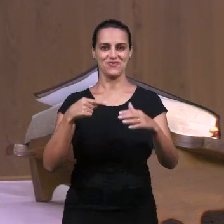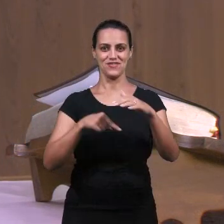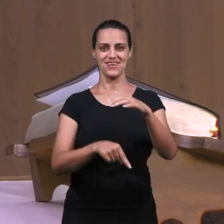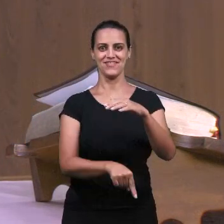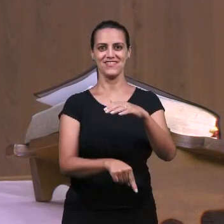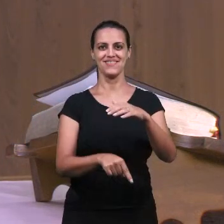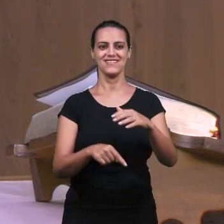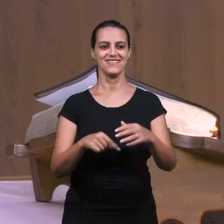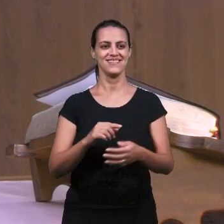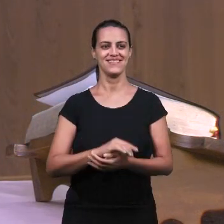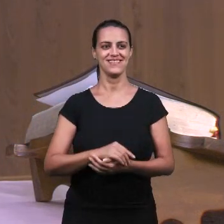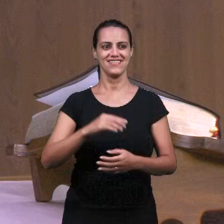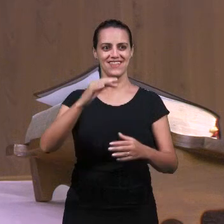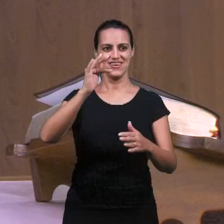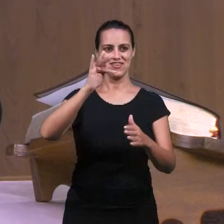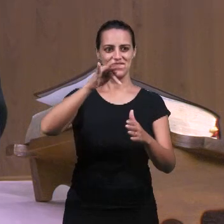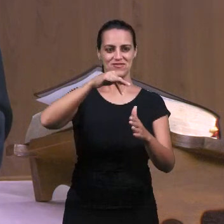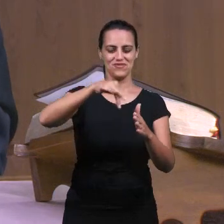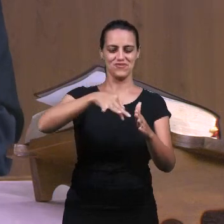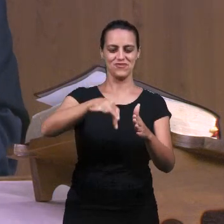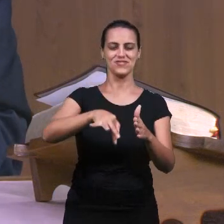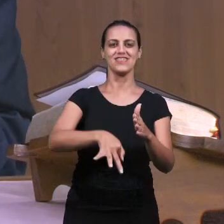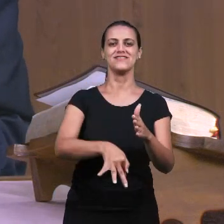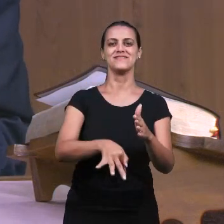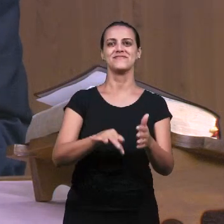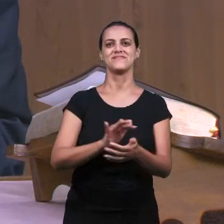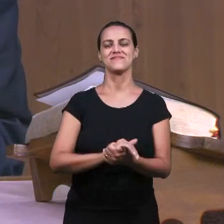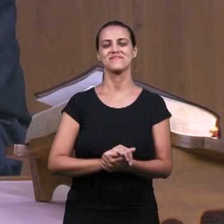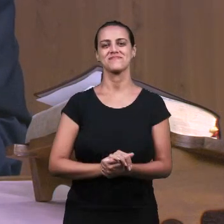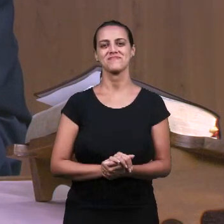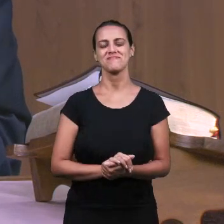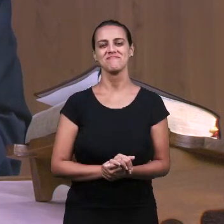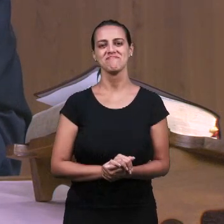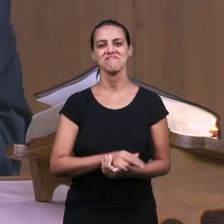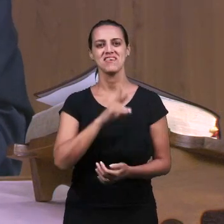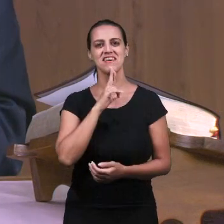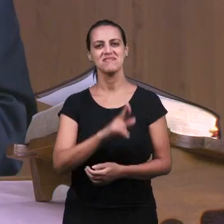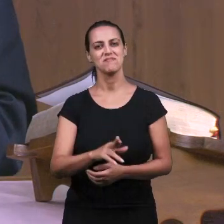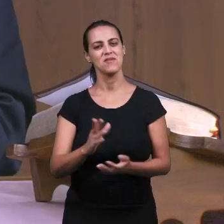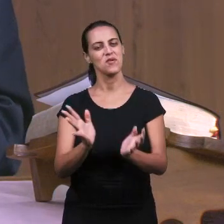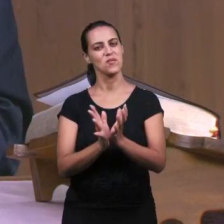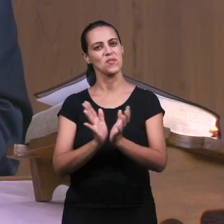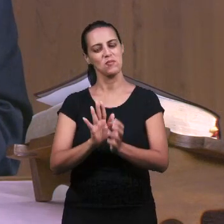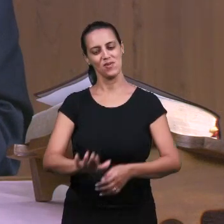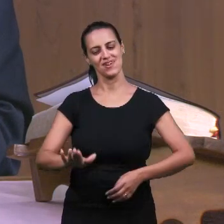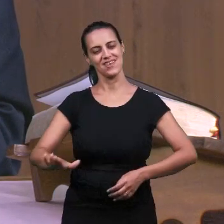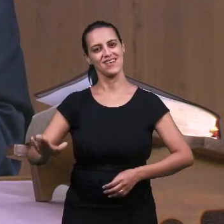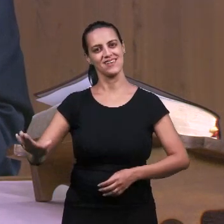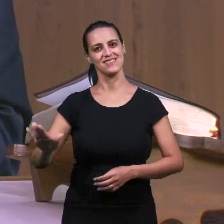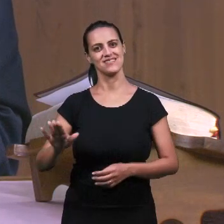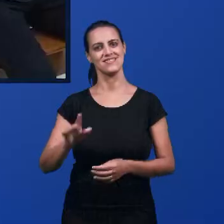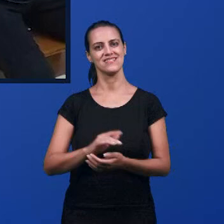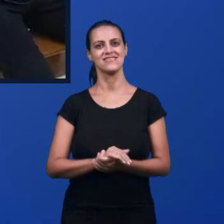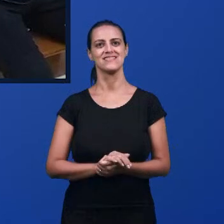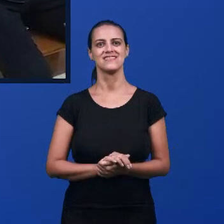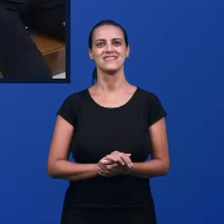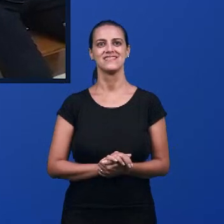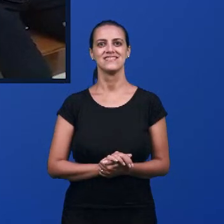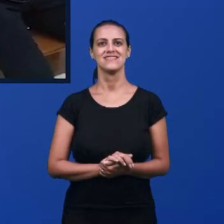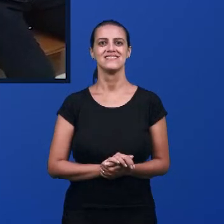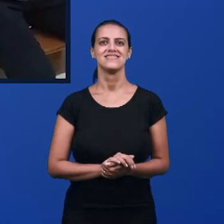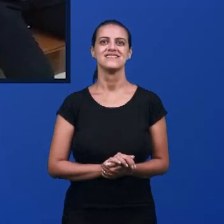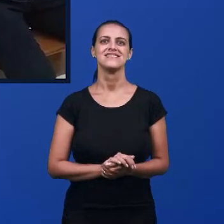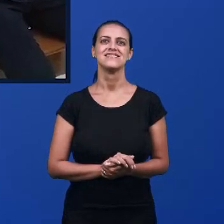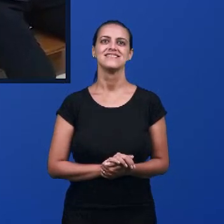Mato Grosso do Sul, le Benai qui va chanter la réponse. Il fait partie du groupe des enfants, l'église de Trois